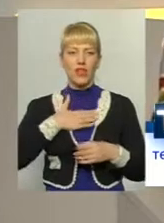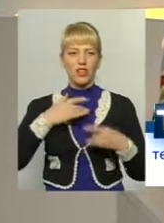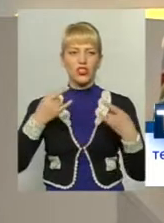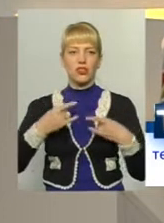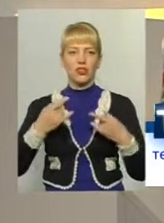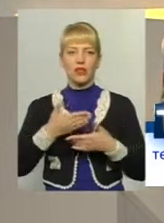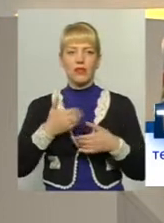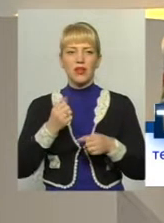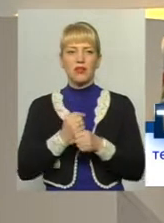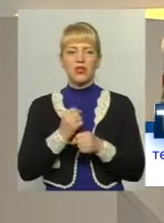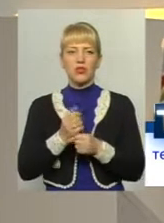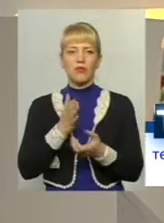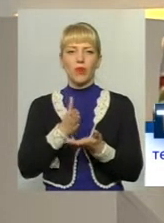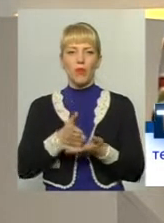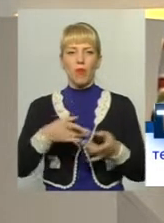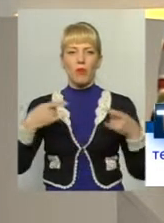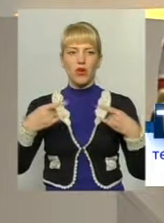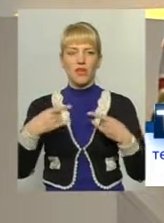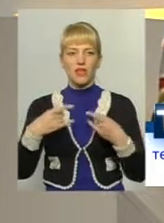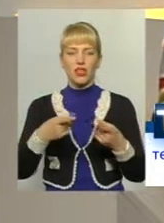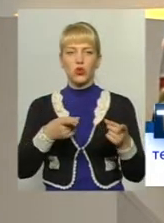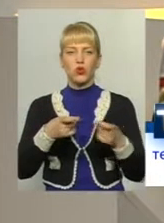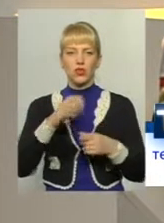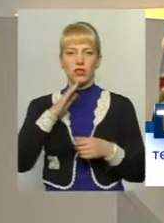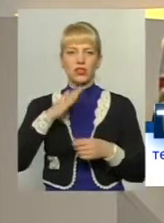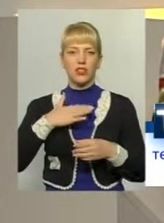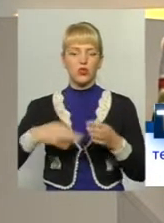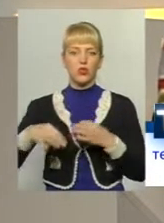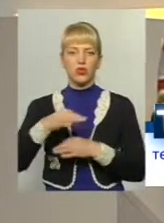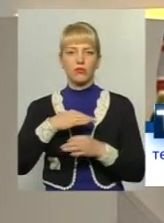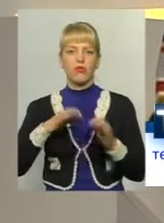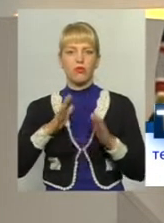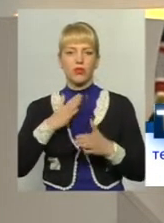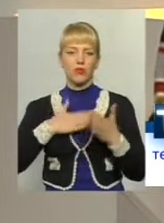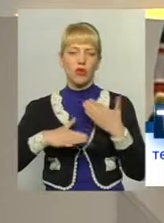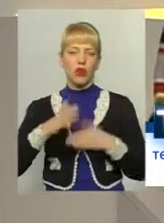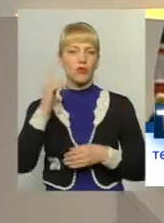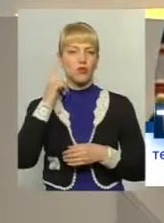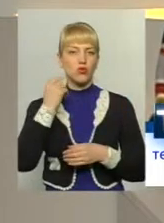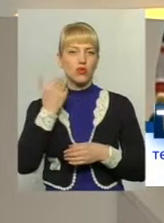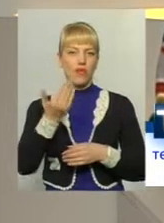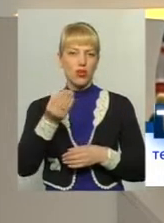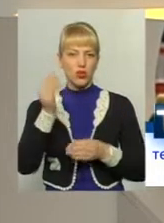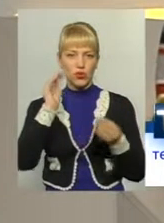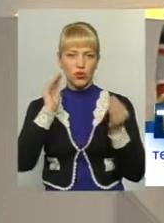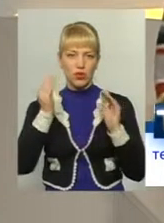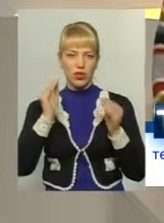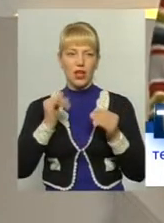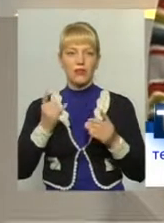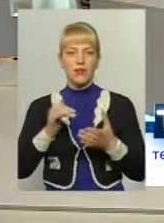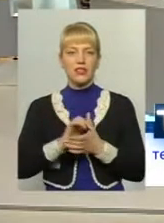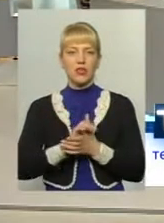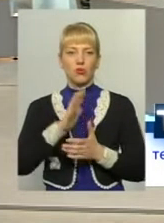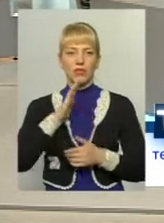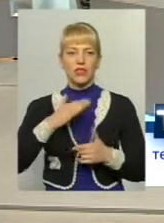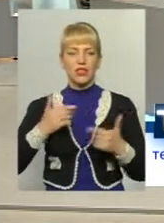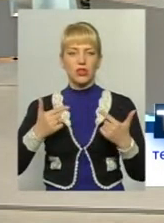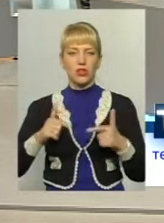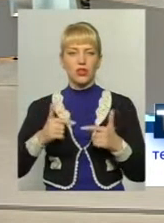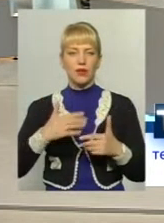вас у прямому ефірі, тож долучайтесь до нашої розмови, будемо раді почути і ваші думки. А тепер знайомтесь з нашими гостями.